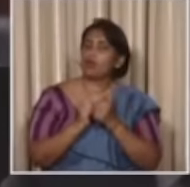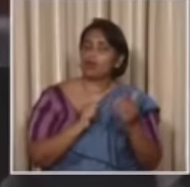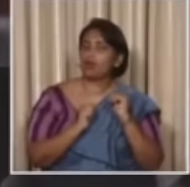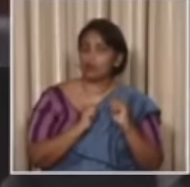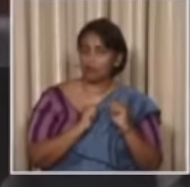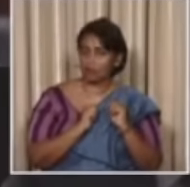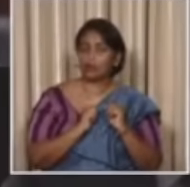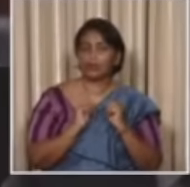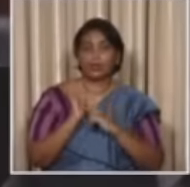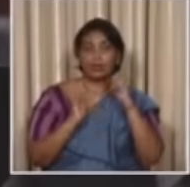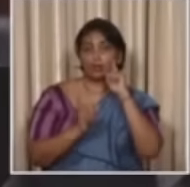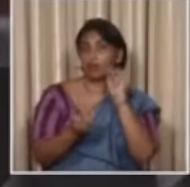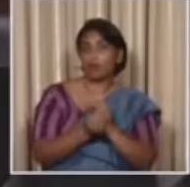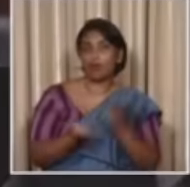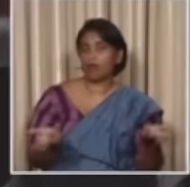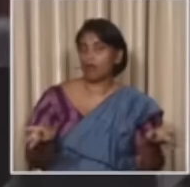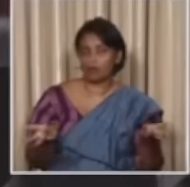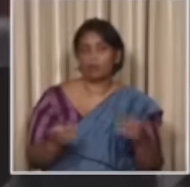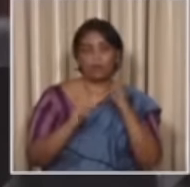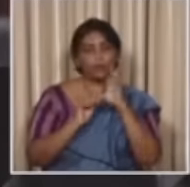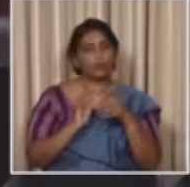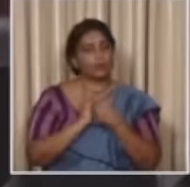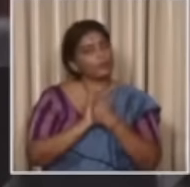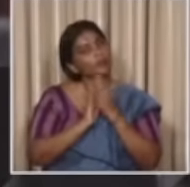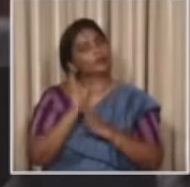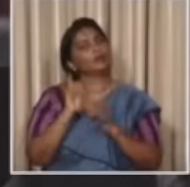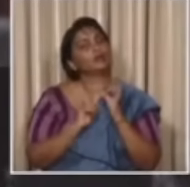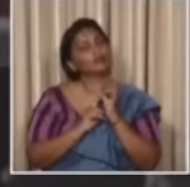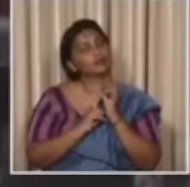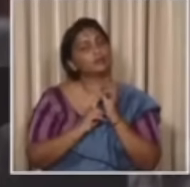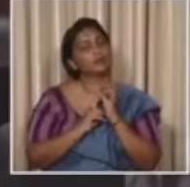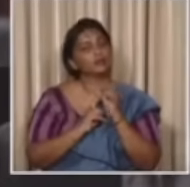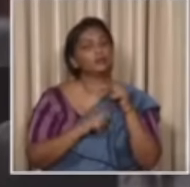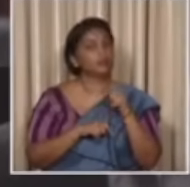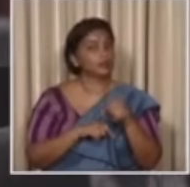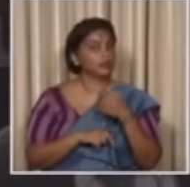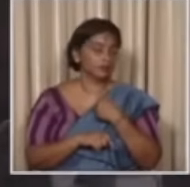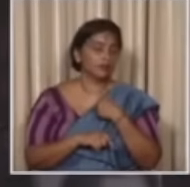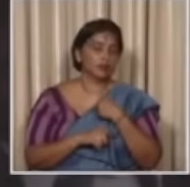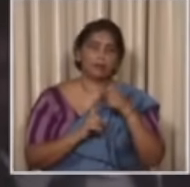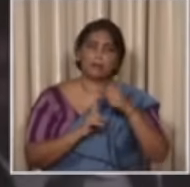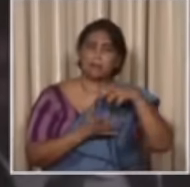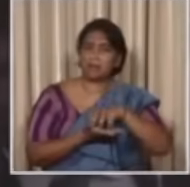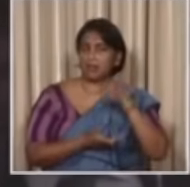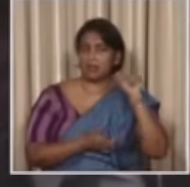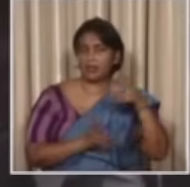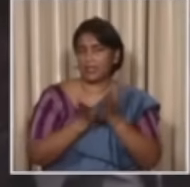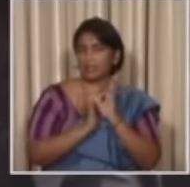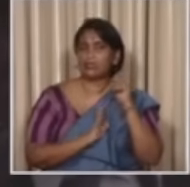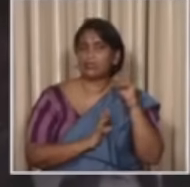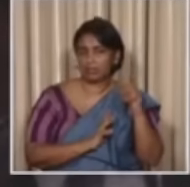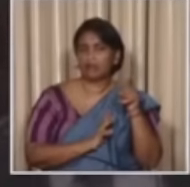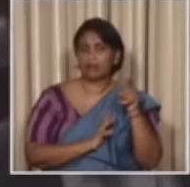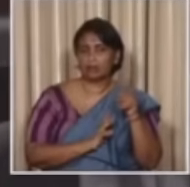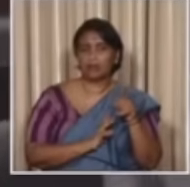වෙන්නේ? ජාතික ආරක්ෂාවට මොකද වෙන්නේ? ගරු මුලාසන අරුඩ මන්ත්‍රීතුමනි, මට මේ ප්‍රාන්තයේ මතක නැහැ, ඉන්දියාවේ එක්තරා